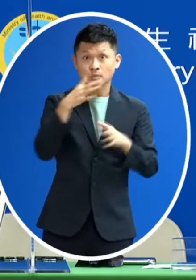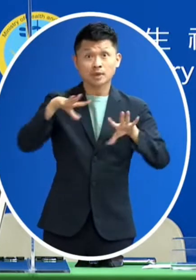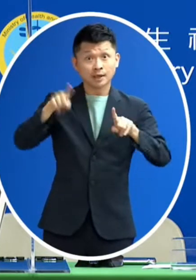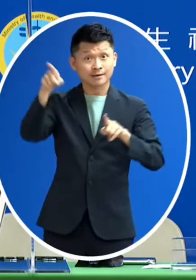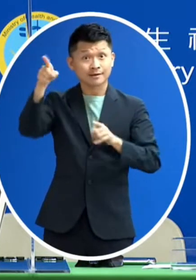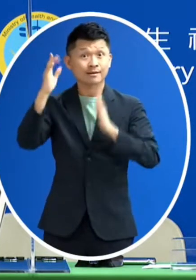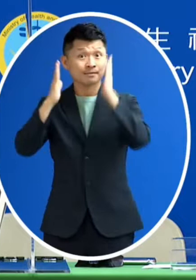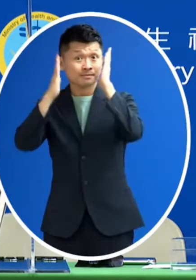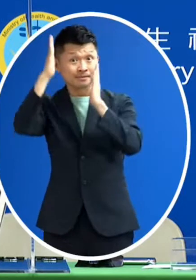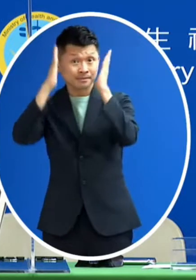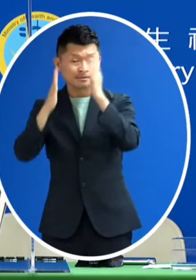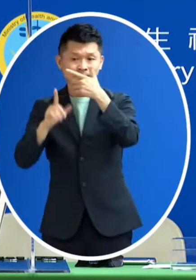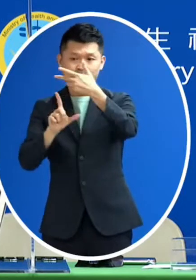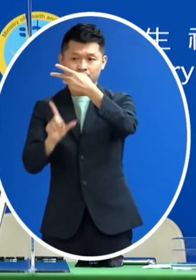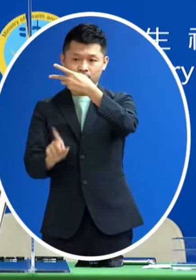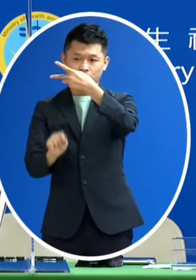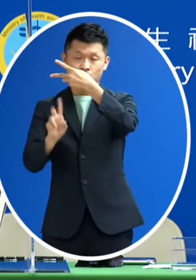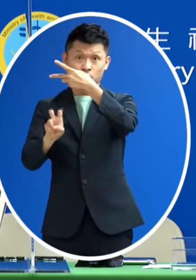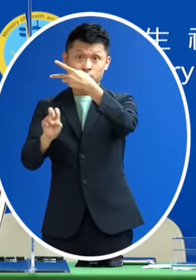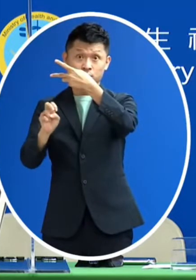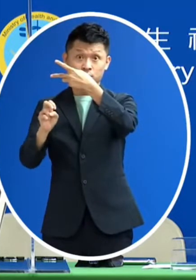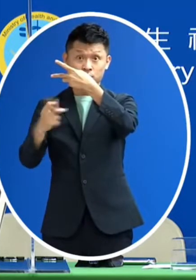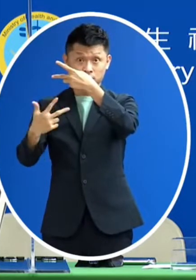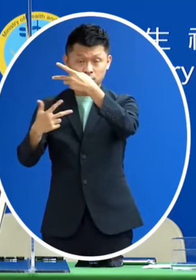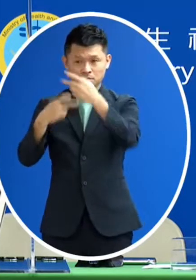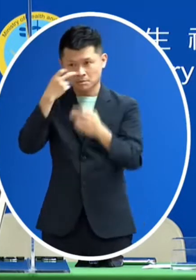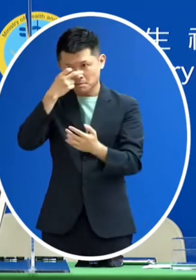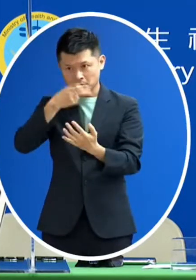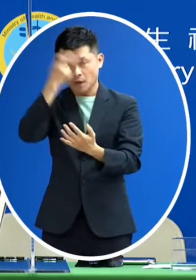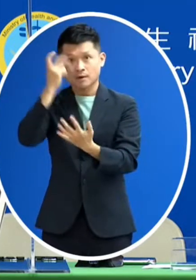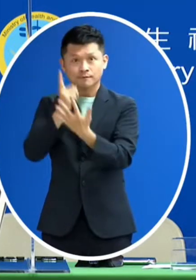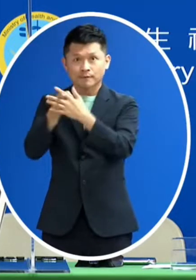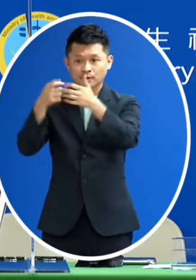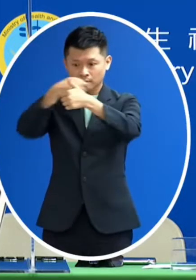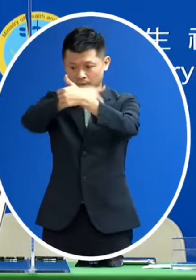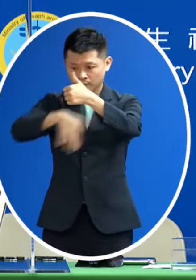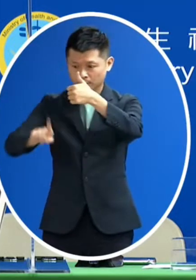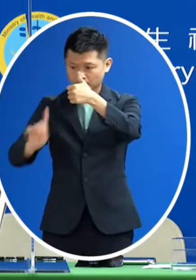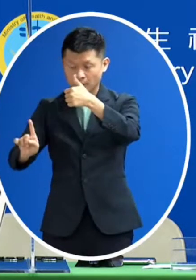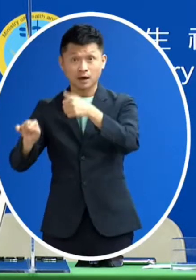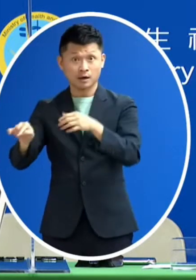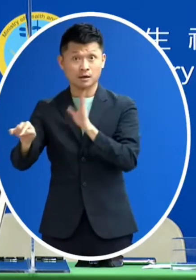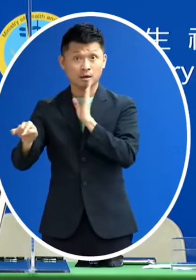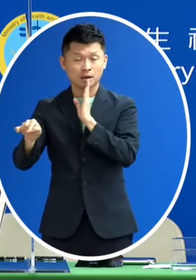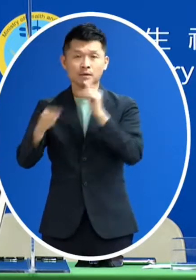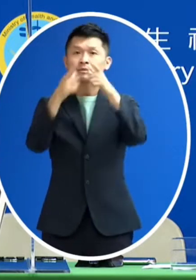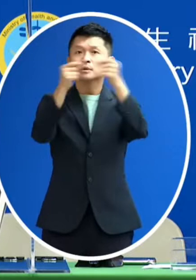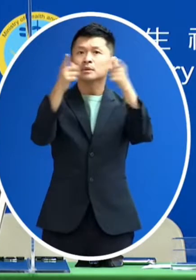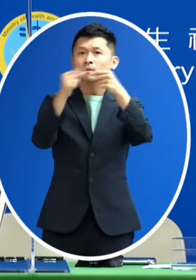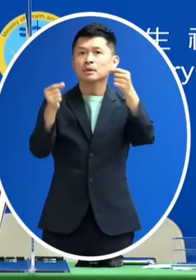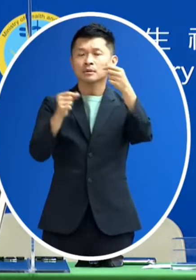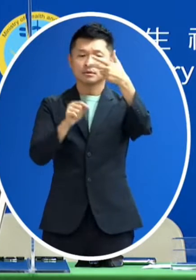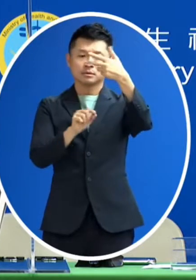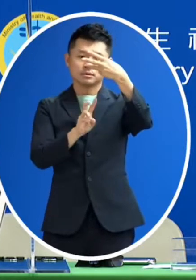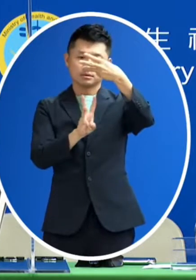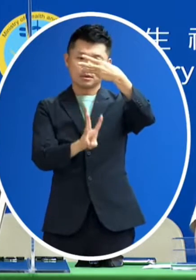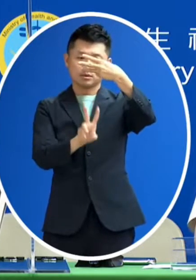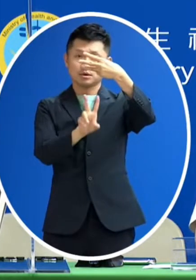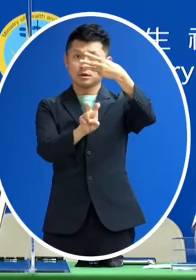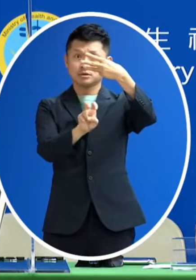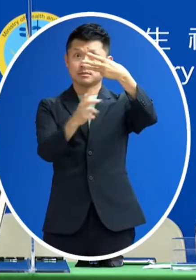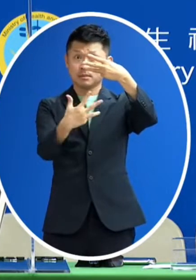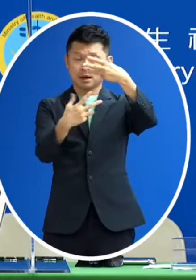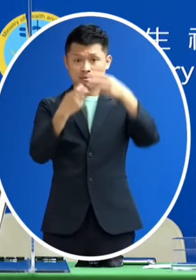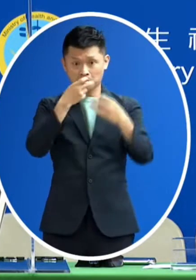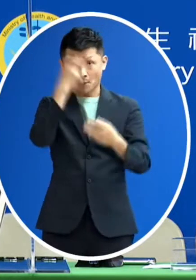是在马来西亚2月27号的时候就已经有验到这一个细分支那另外在日本的话3月28号就已经有裁剪